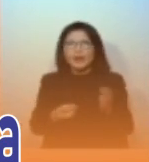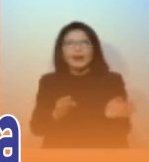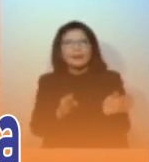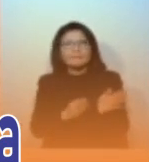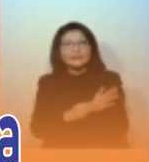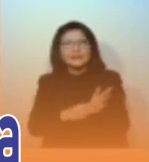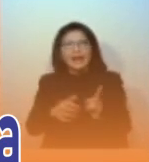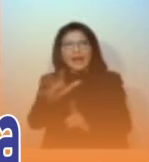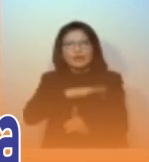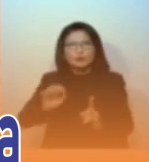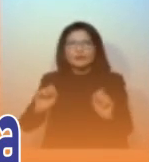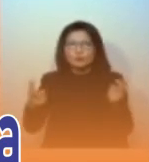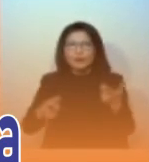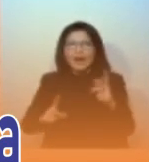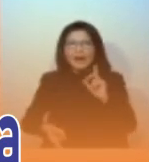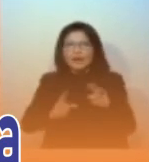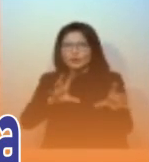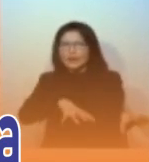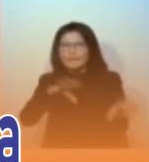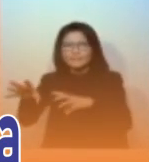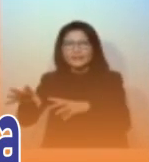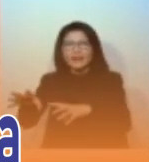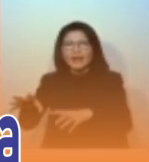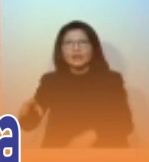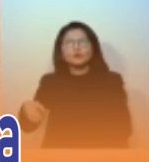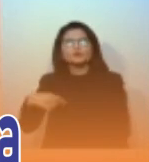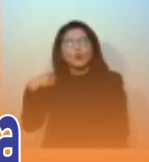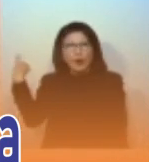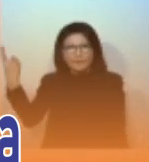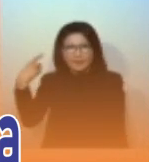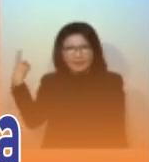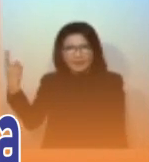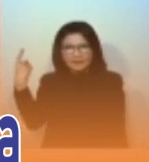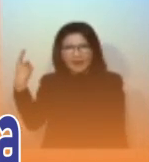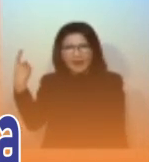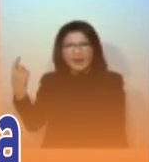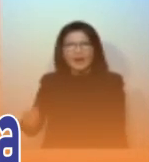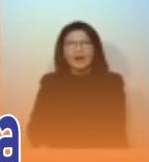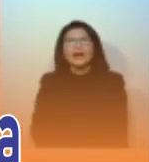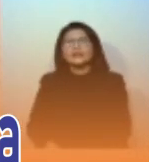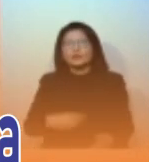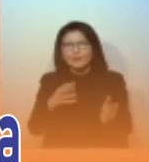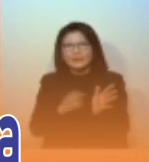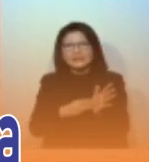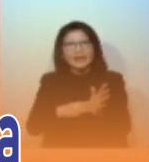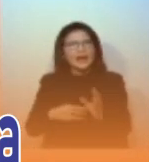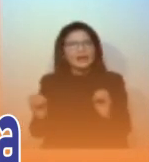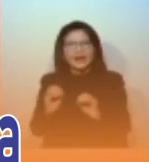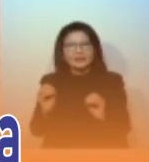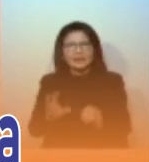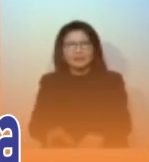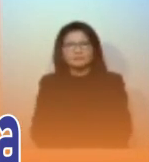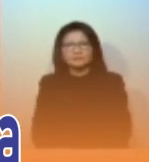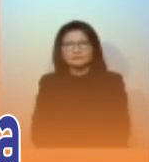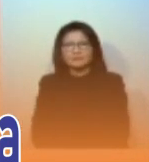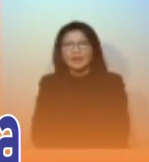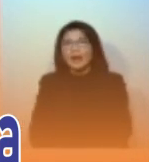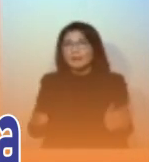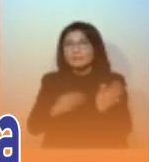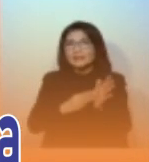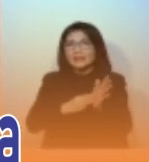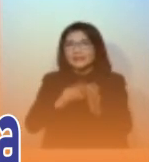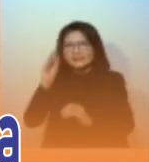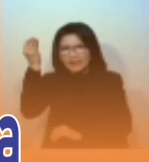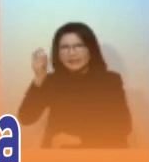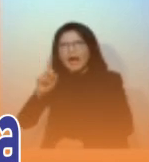hidup. Kalau yang pindah itu pemerintah, bisnis, keluarga masih tetap di sini, masih tetap ada masalah. Karena itu kami berpandangan, masalah yang di